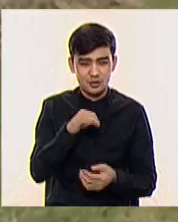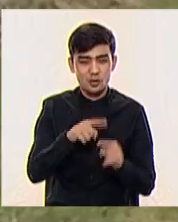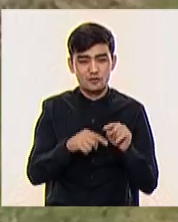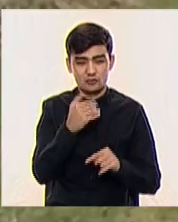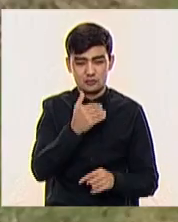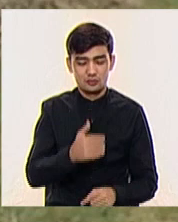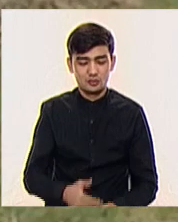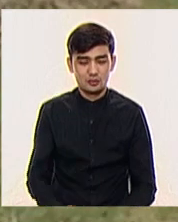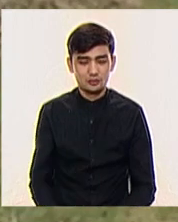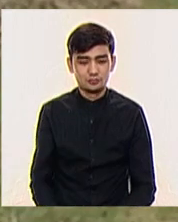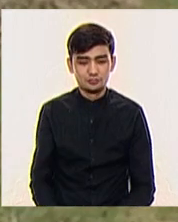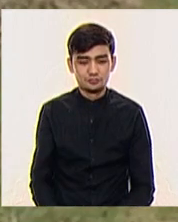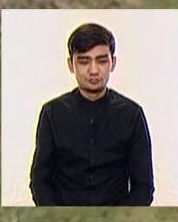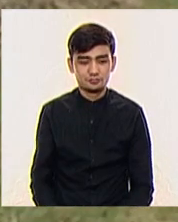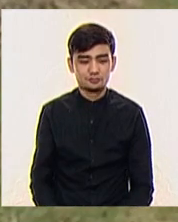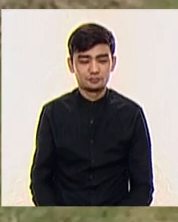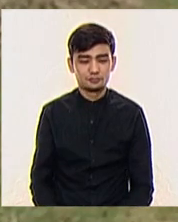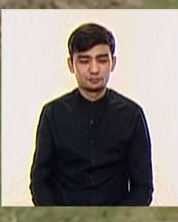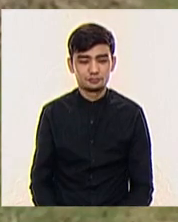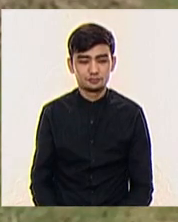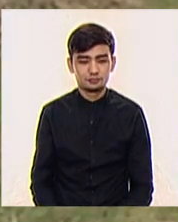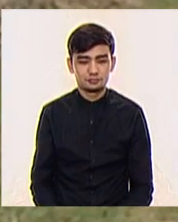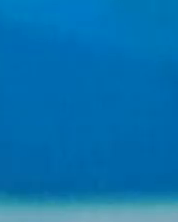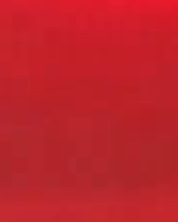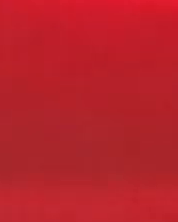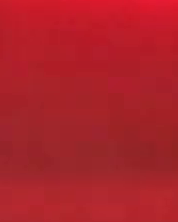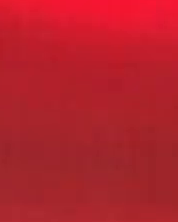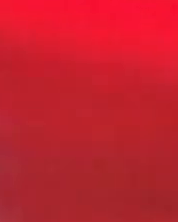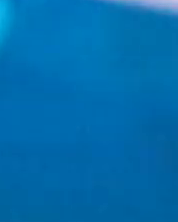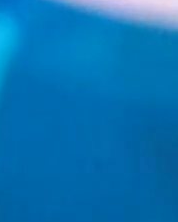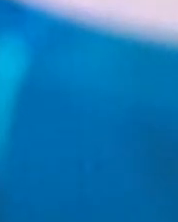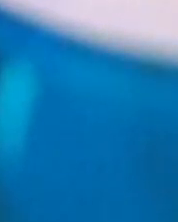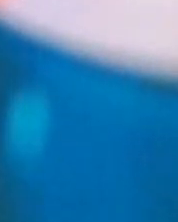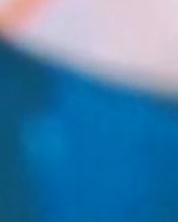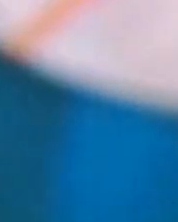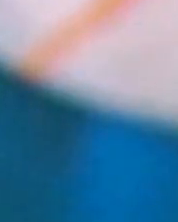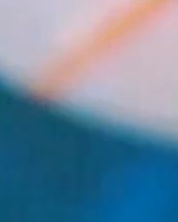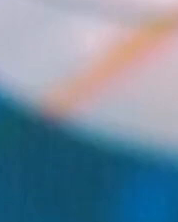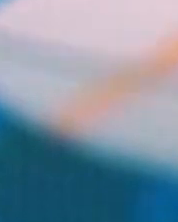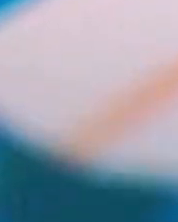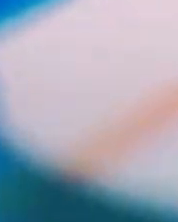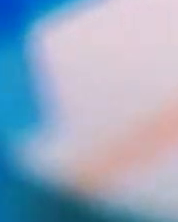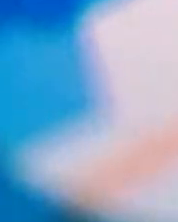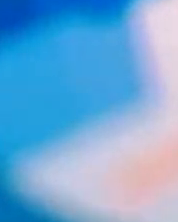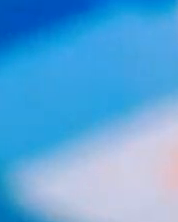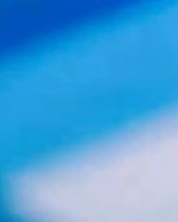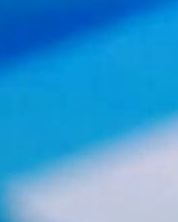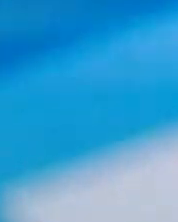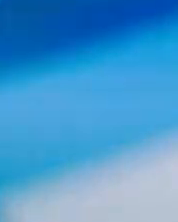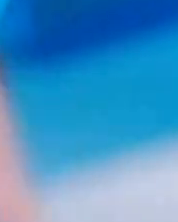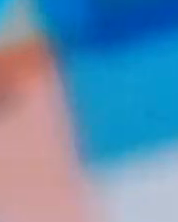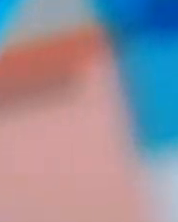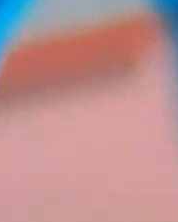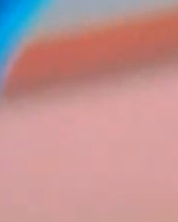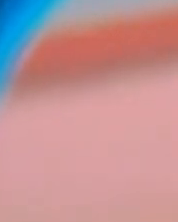Бахром Абдуллаев, Жансерик Боромбаев, Информбюро, Шымкент. Смотрите Информбюро на YouTube. Прямые эфиры, репортажи с